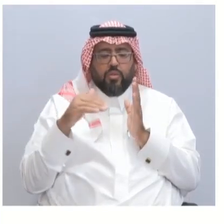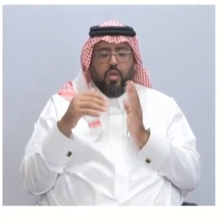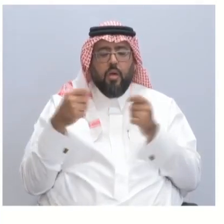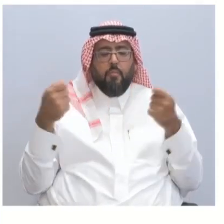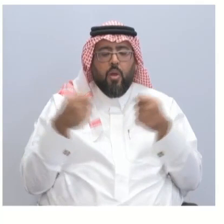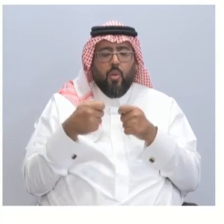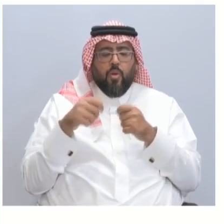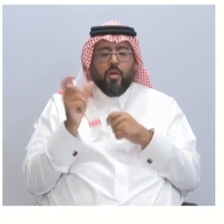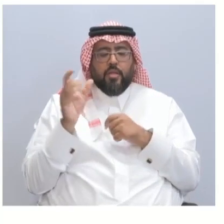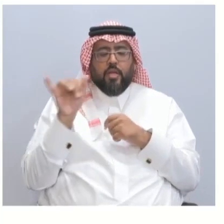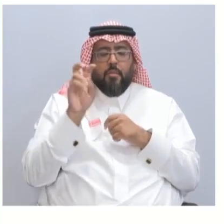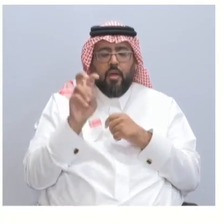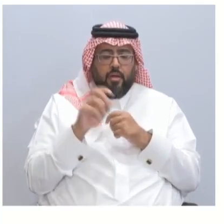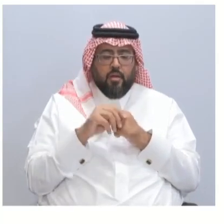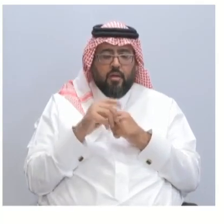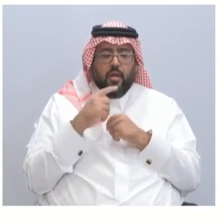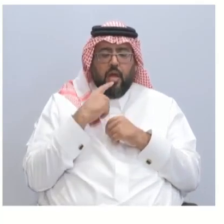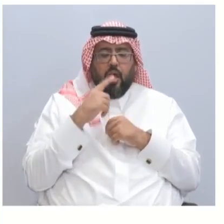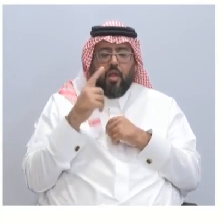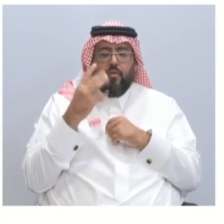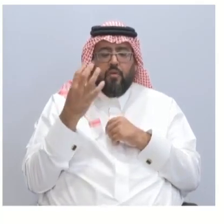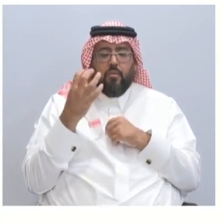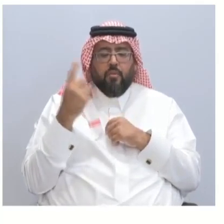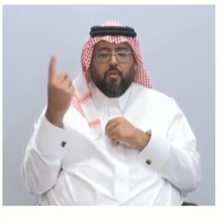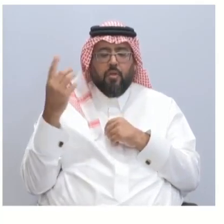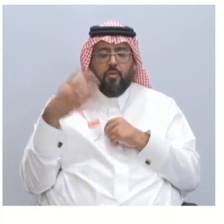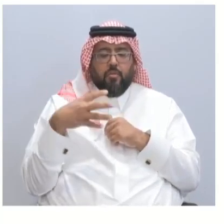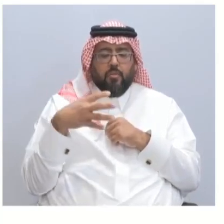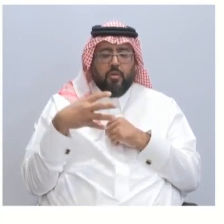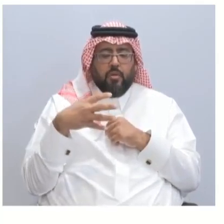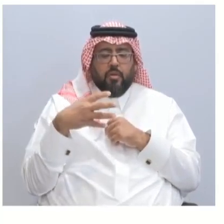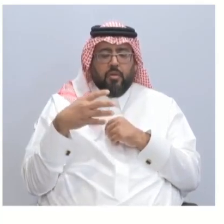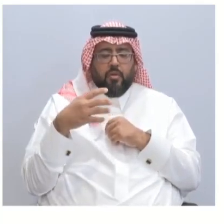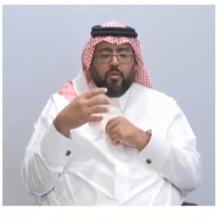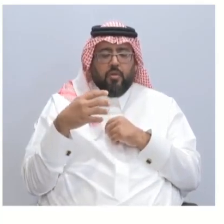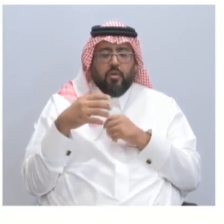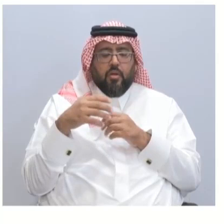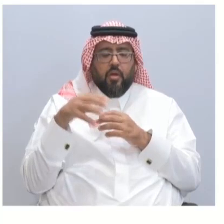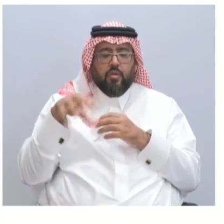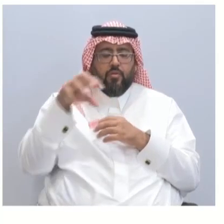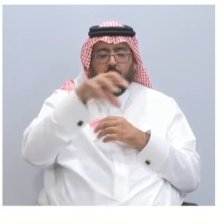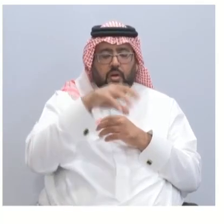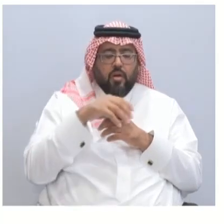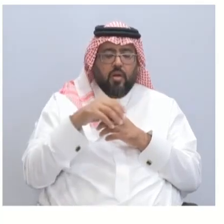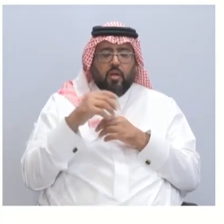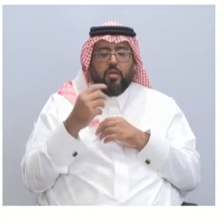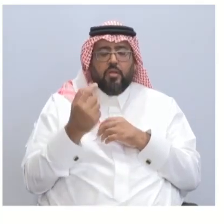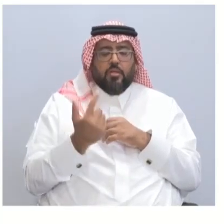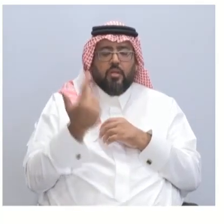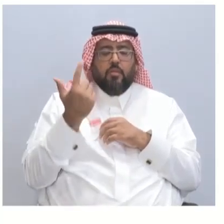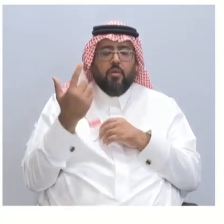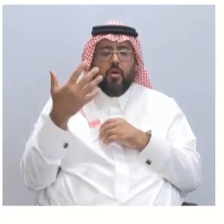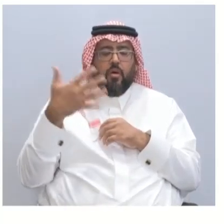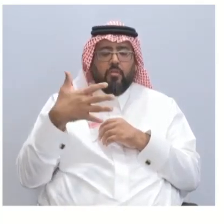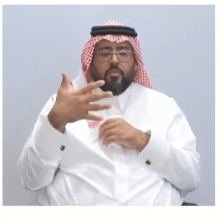نسمه وفي عام 1441 وصل عدد سكان د متلس التعاون دول الخليج العربي الى